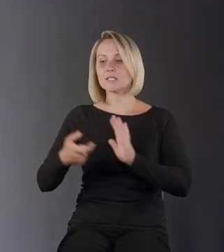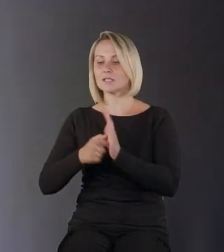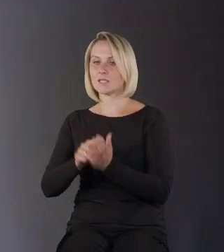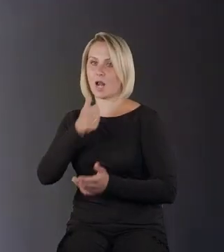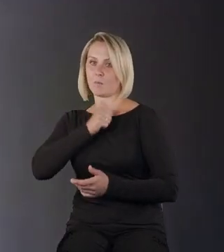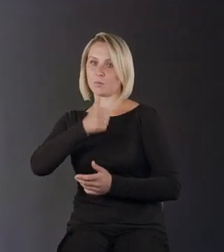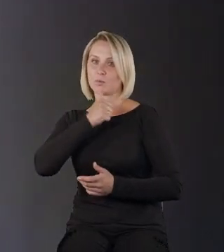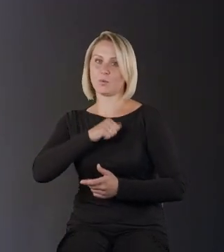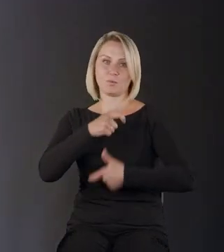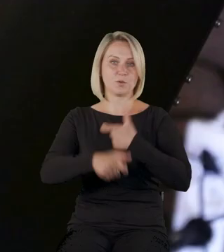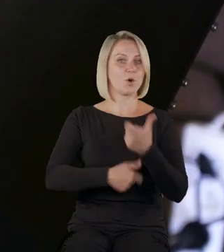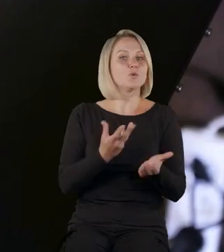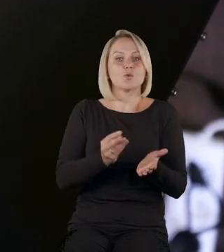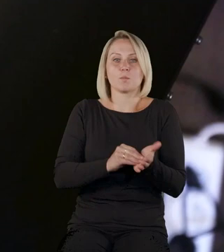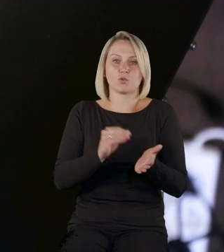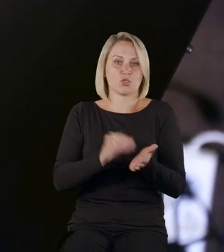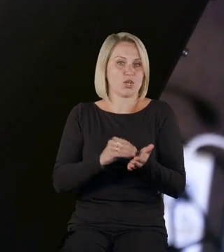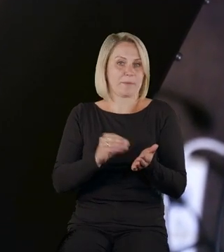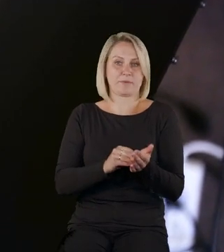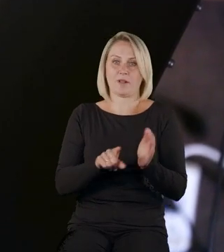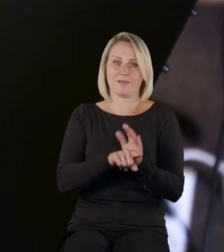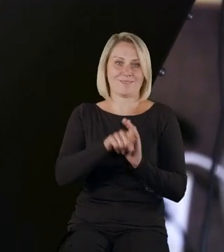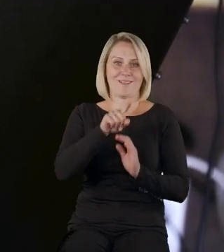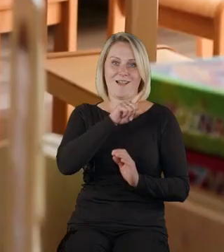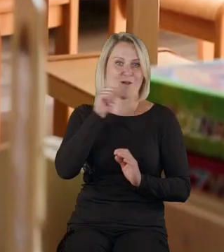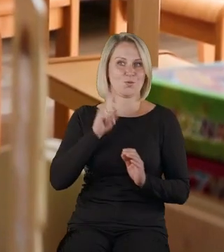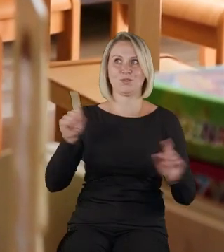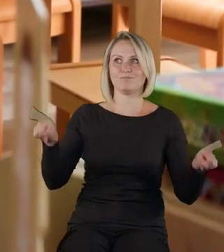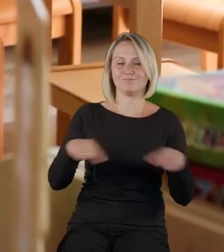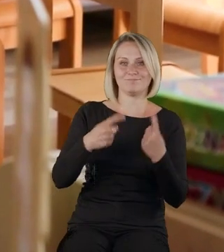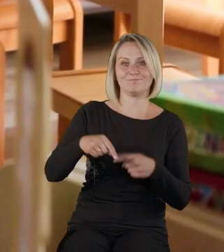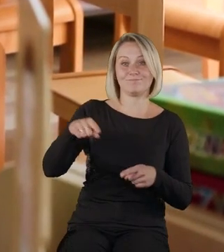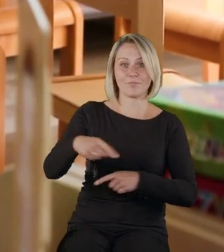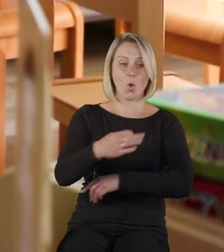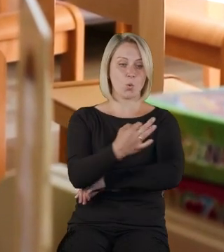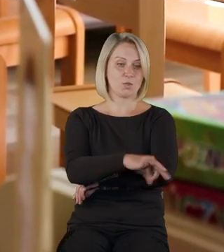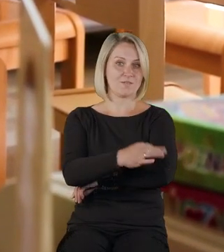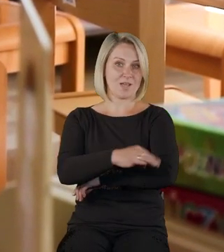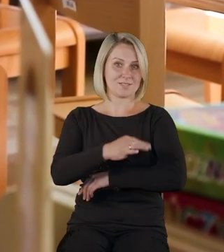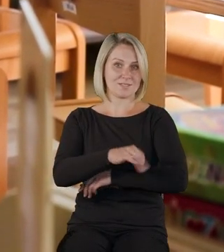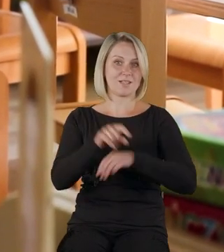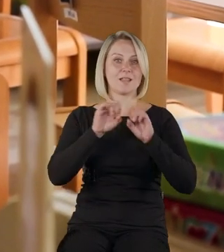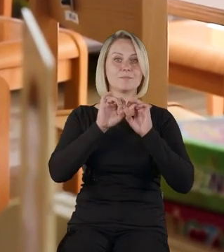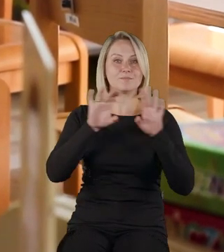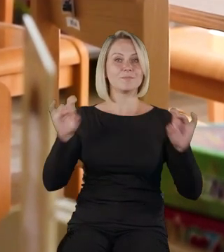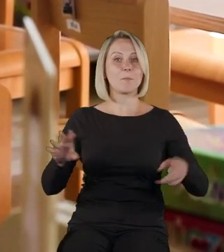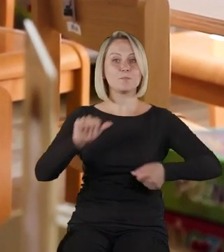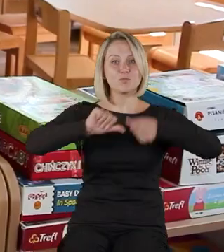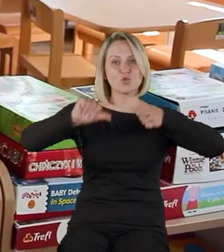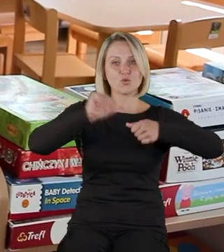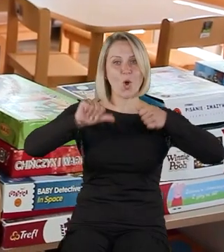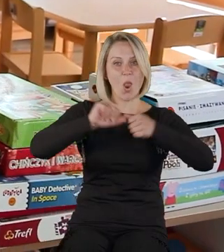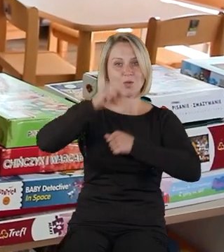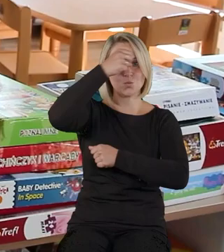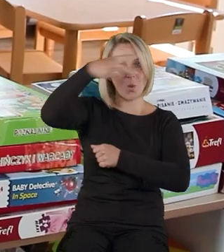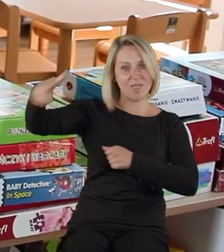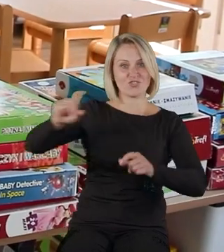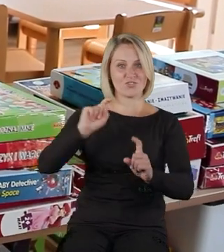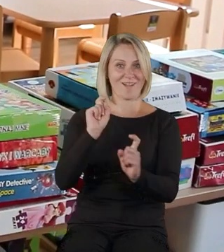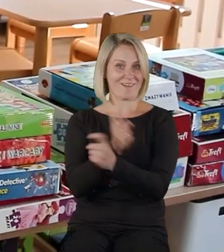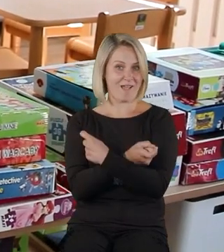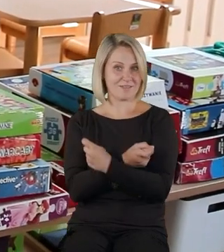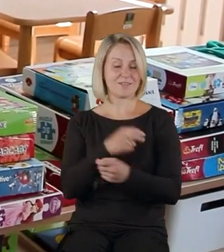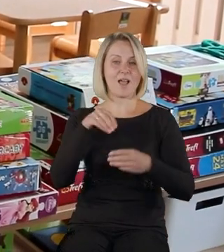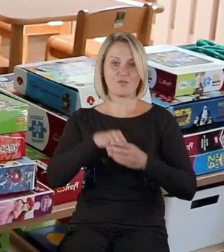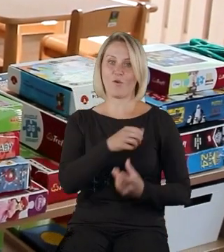Znajdziecie tam wszystko, co jest potrzebne dla zespołu muzycznego. Uniwersyteckie Terapeutyczne Przedszkole Słoneczna Kraina to wyjątkowa